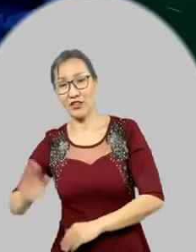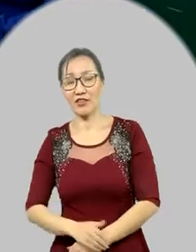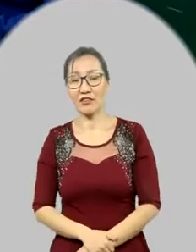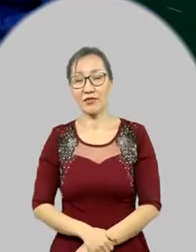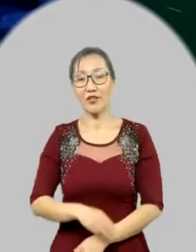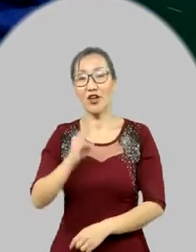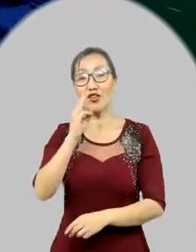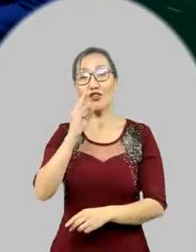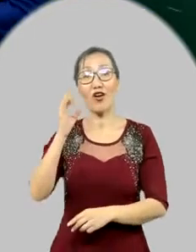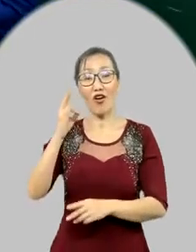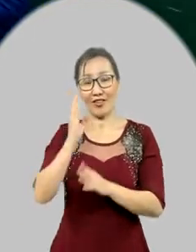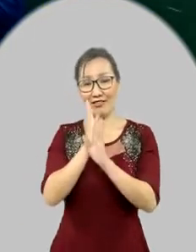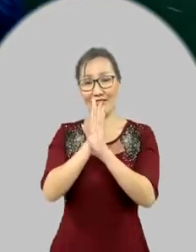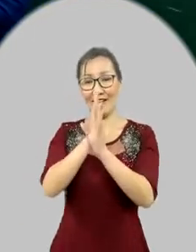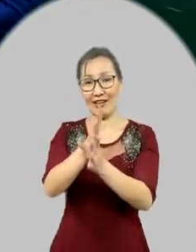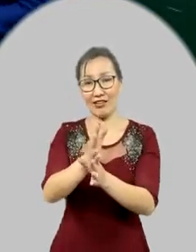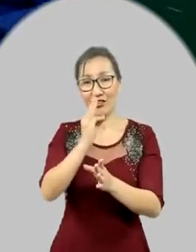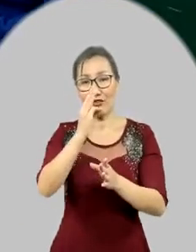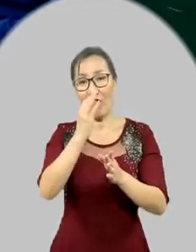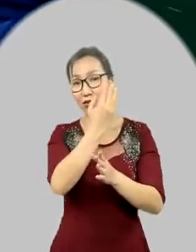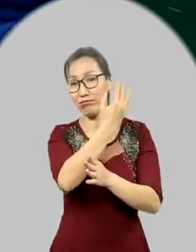За энэ тоон дарааллыг уншаараа хүүхдүүдээ.